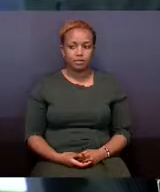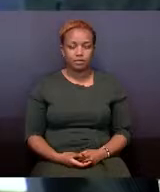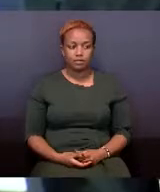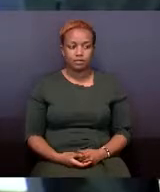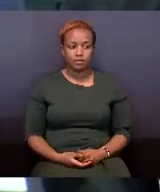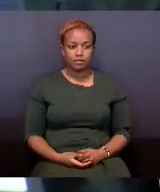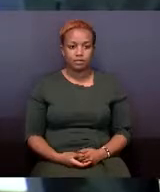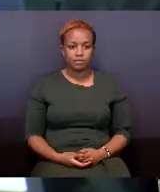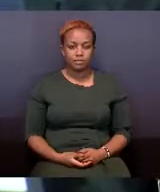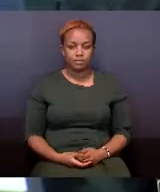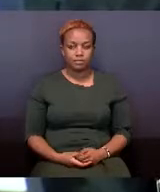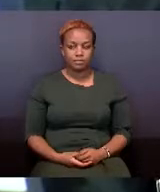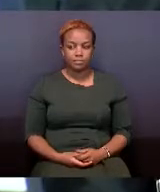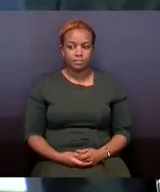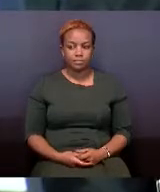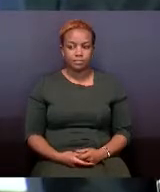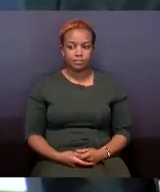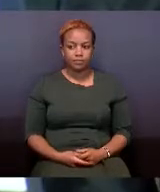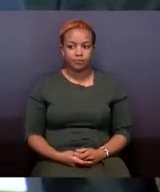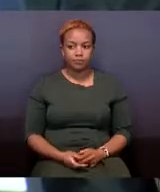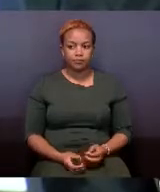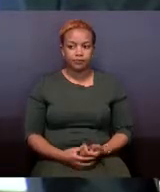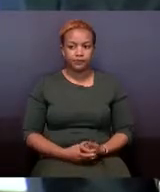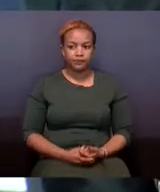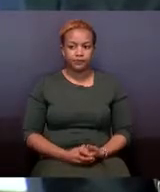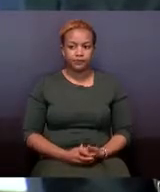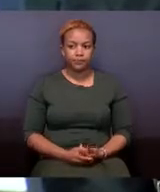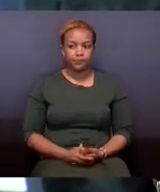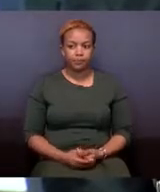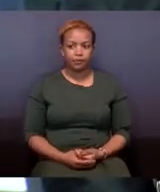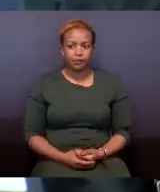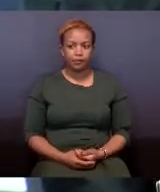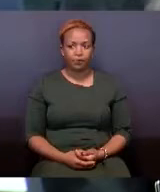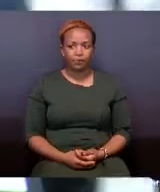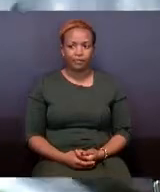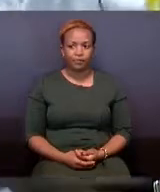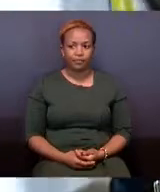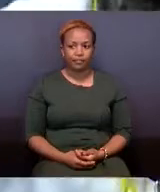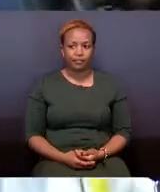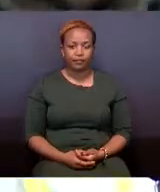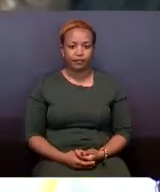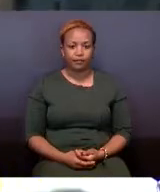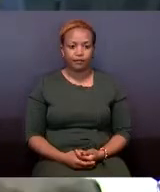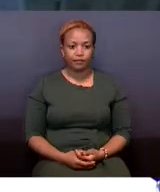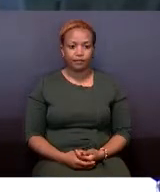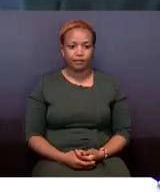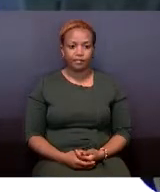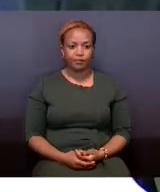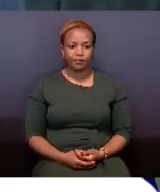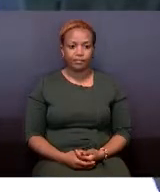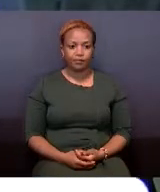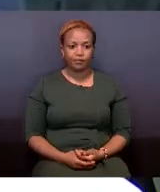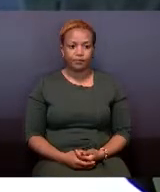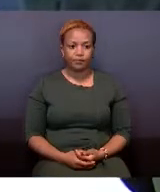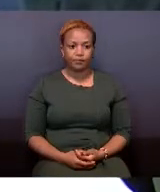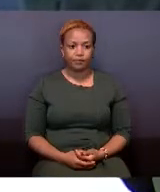Elles sont sous-représentées. Je parle aussi des personnes handicapées. Je suis l'une des rares personnes aveugles de mon pays